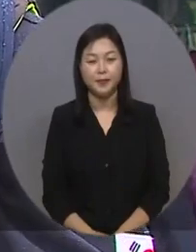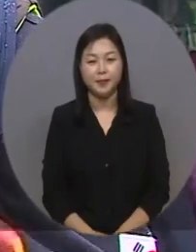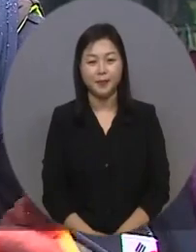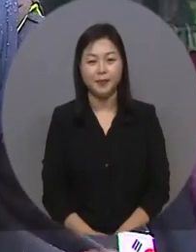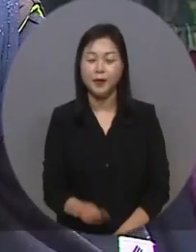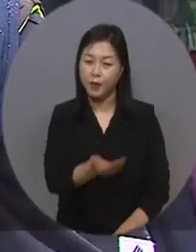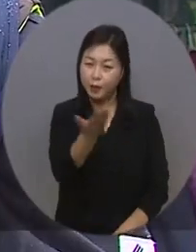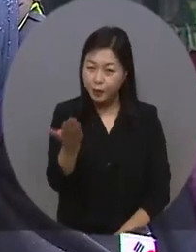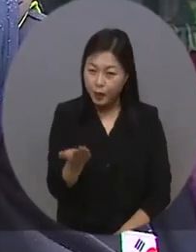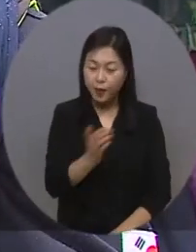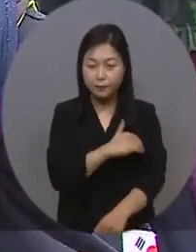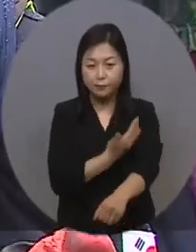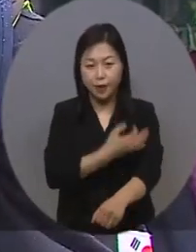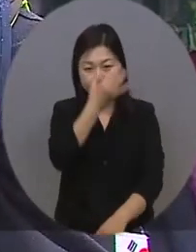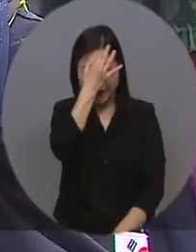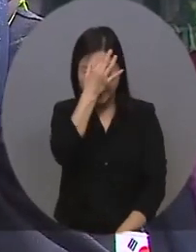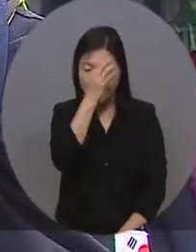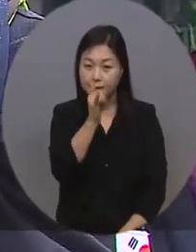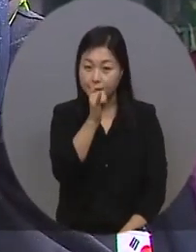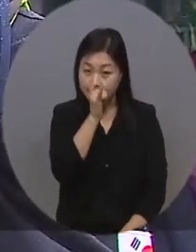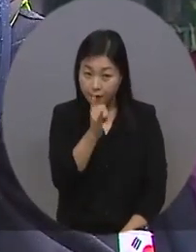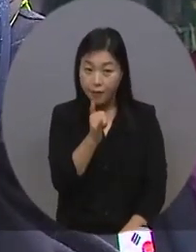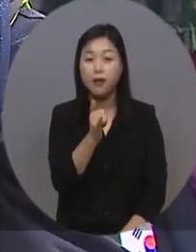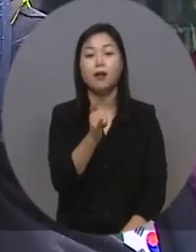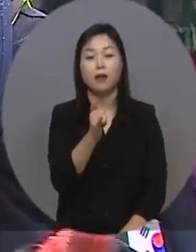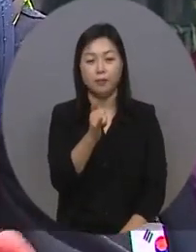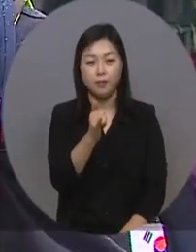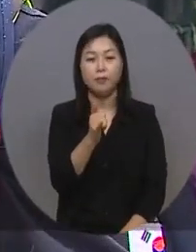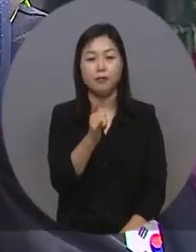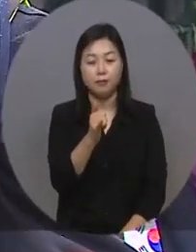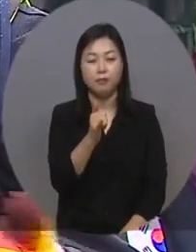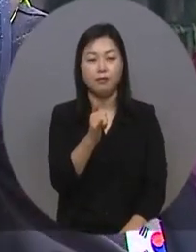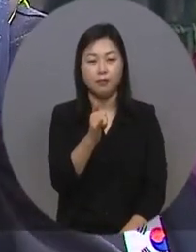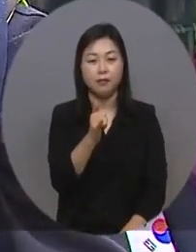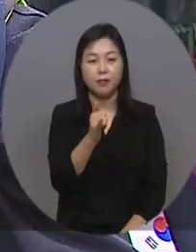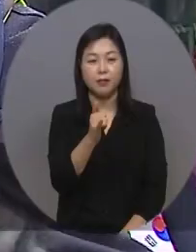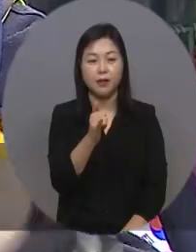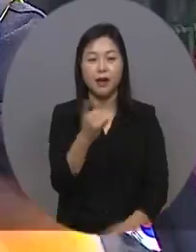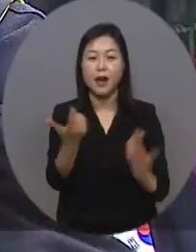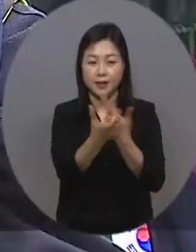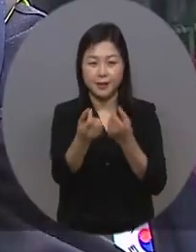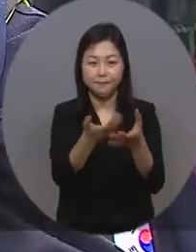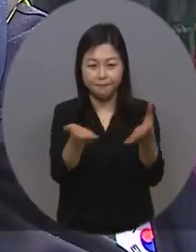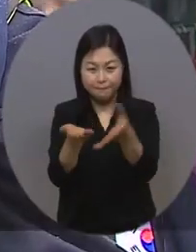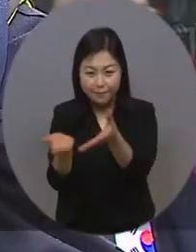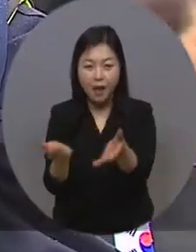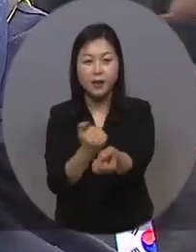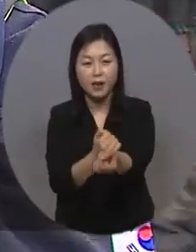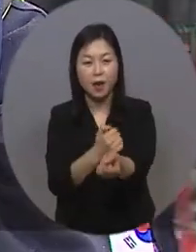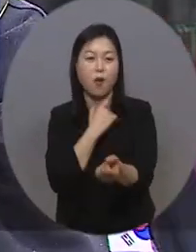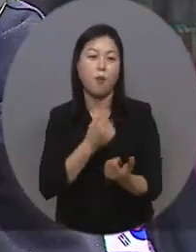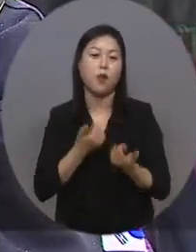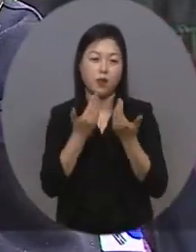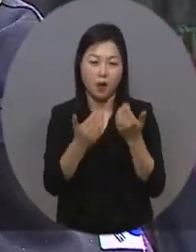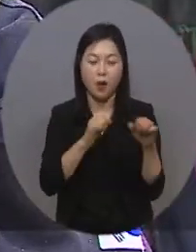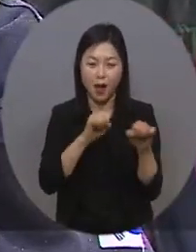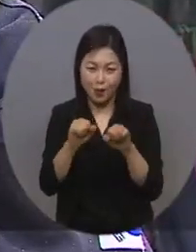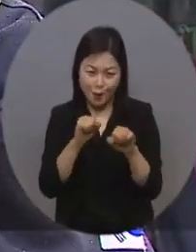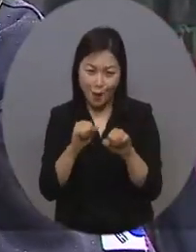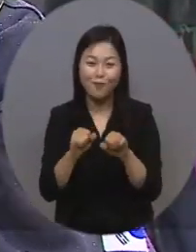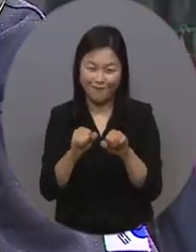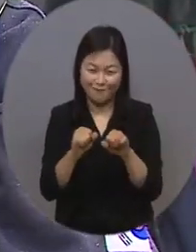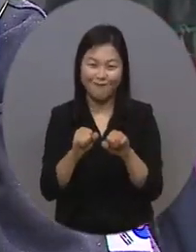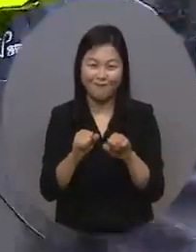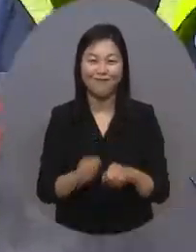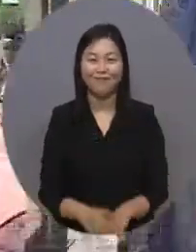거니까 여러분들도 어떤 그런 재능이나 이런 게 있으면은 함께해서 이렇게 자원봉사식으로 하면은 참 좋을 것